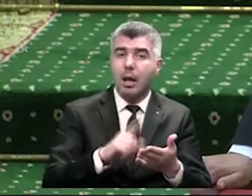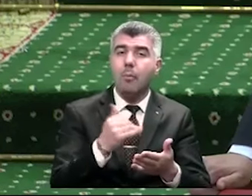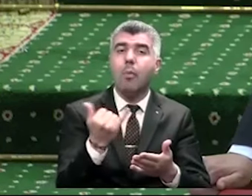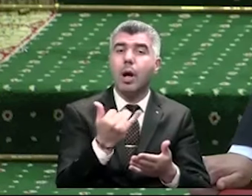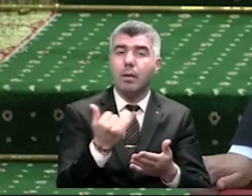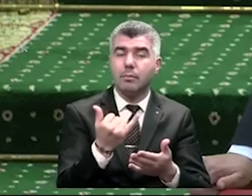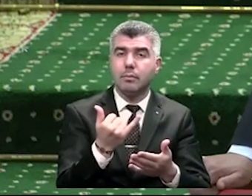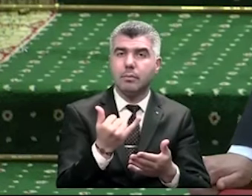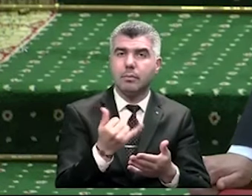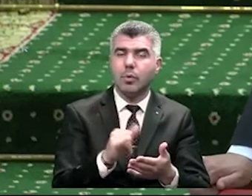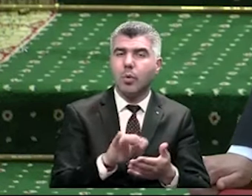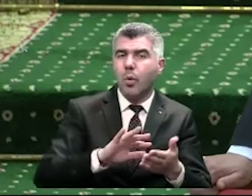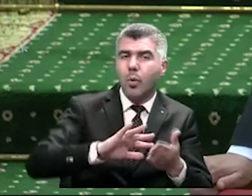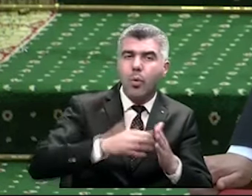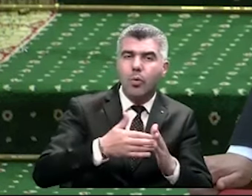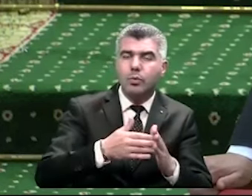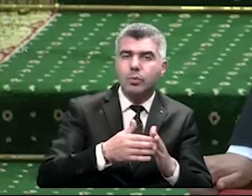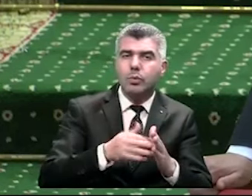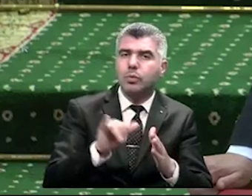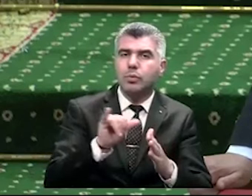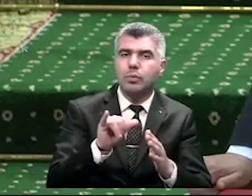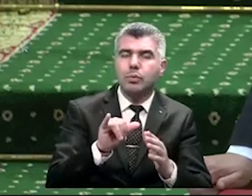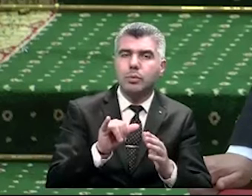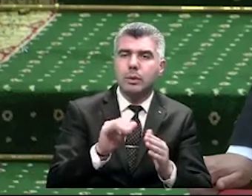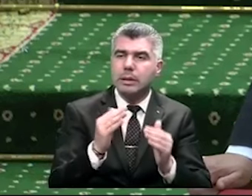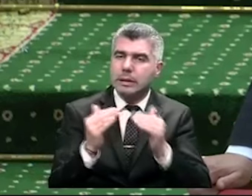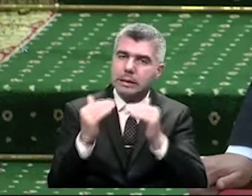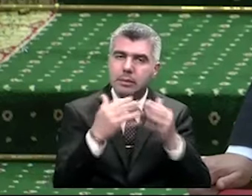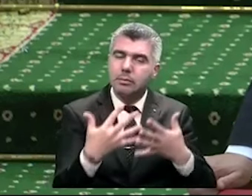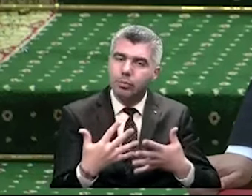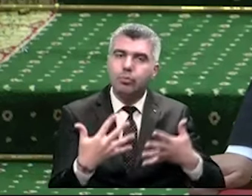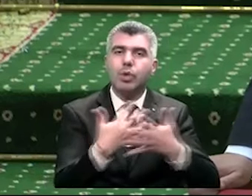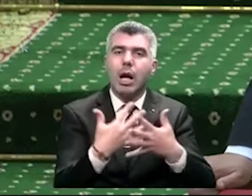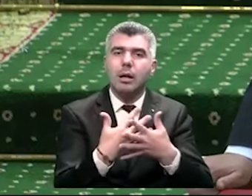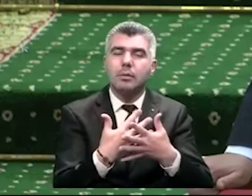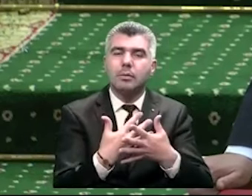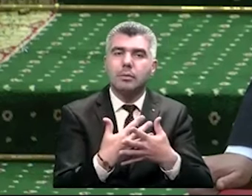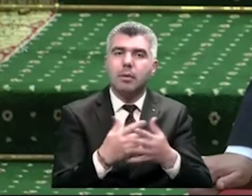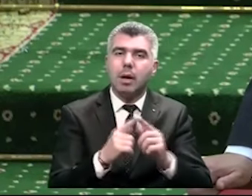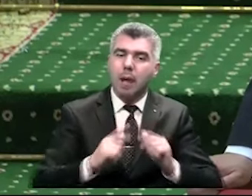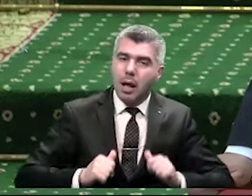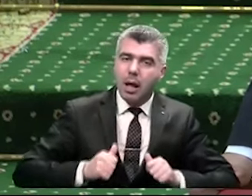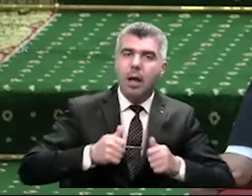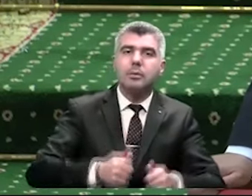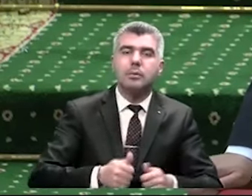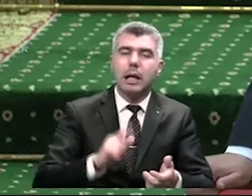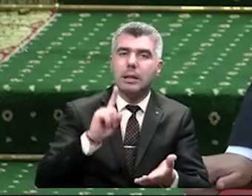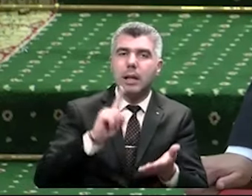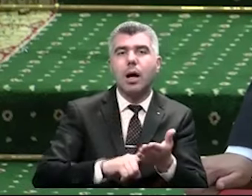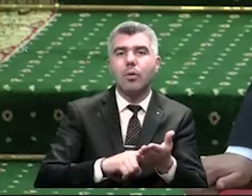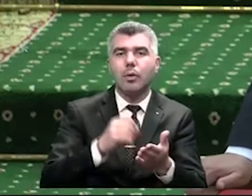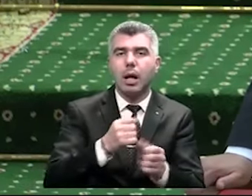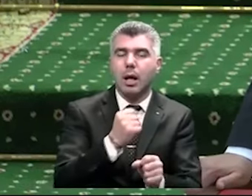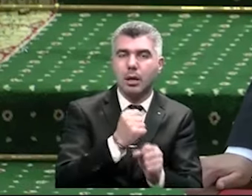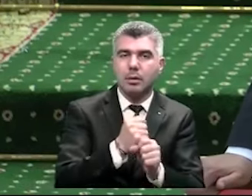وهو انه الهدف من هشي كله وهو انه يكون هذ المقاربه المندمجه هي اللي غ تعطينا النفس وتعطينا ضروره تطبيق ذلك